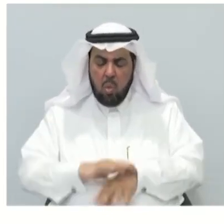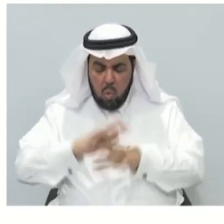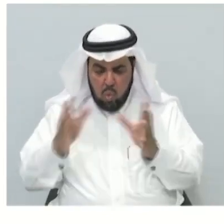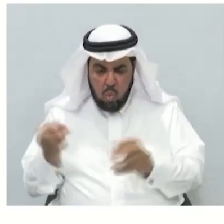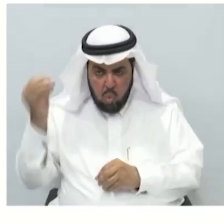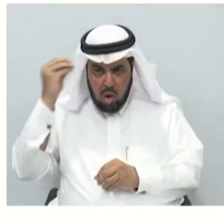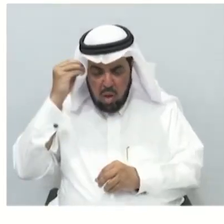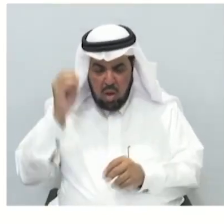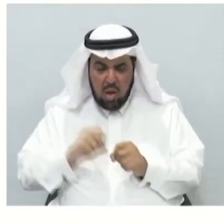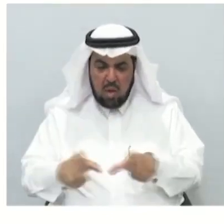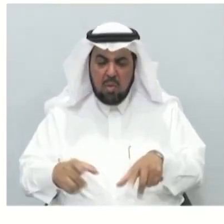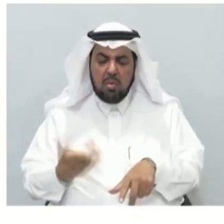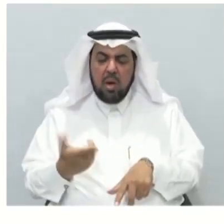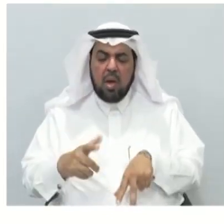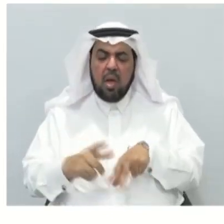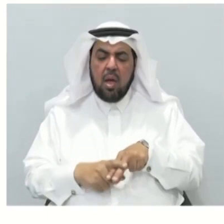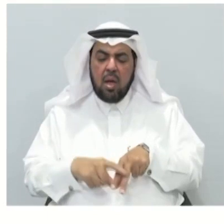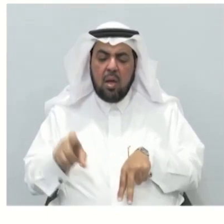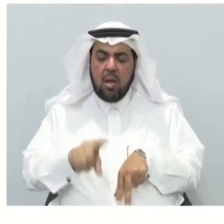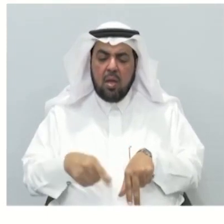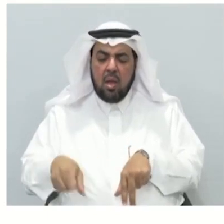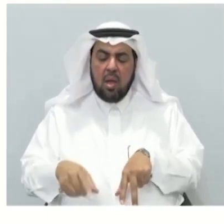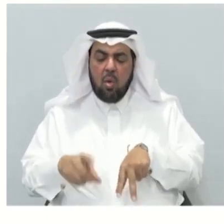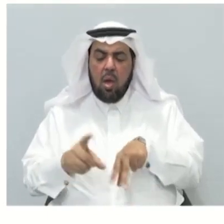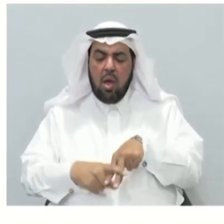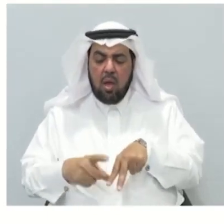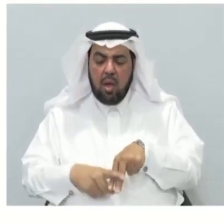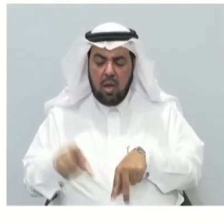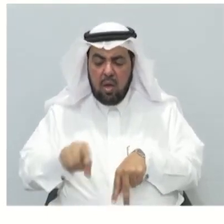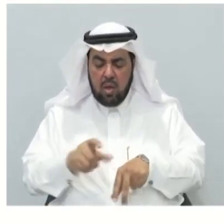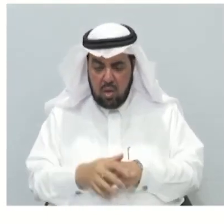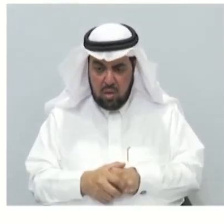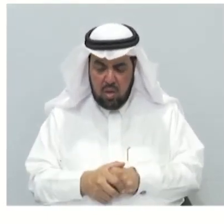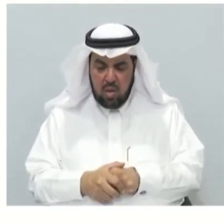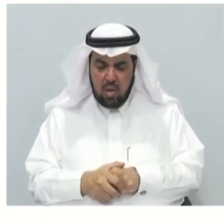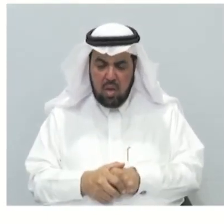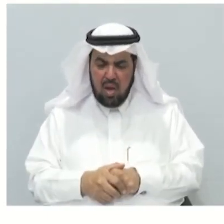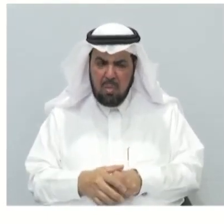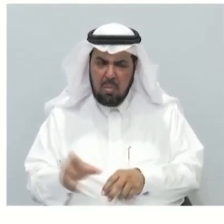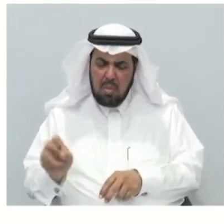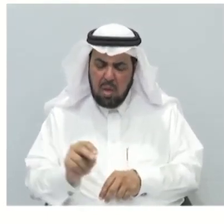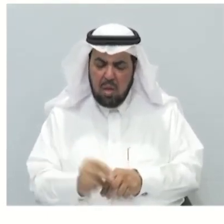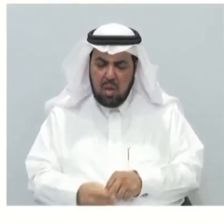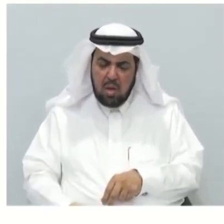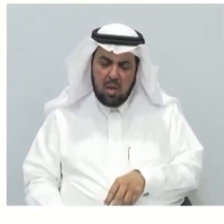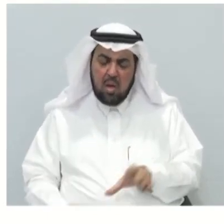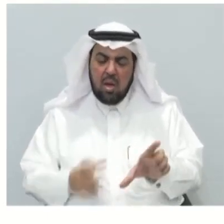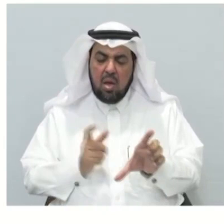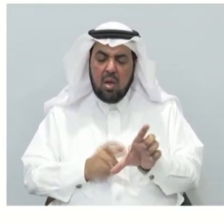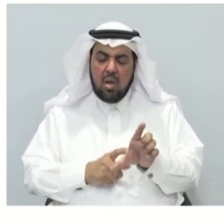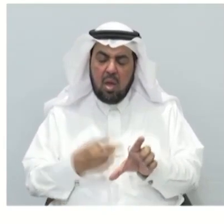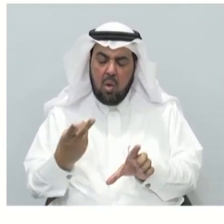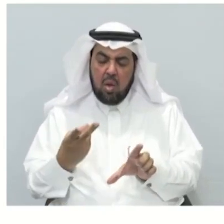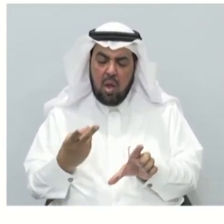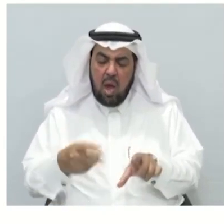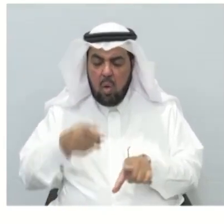له ايش معنى اي اس اي وا اي اس باختصار اس اي هي زاويتين وضلع